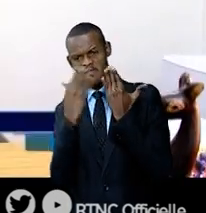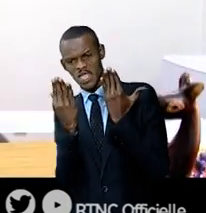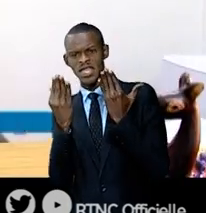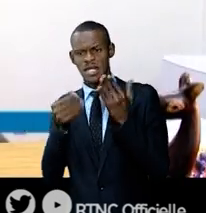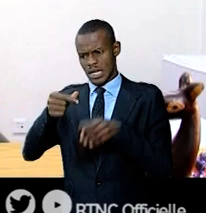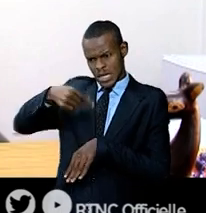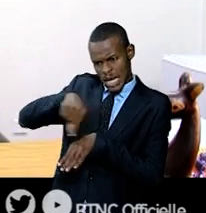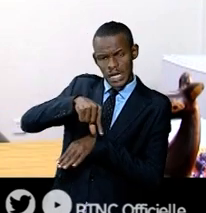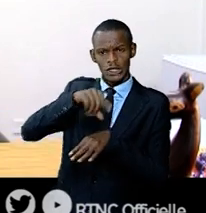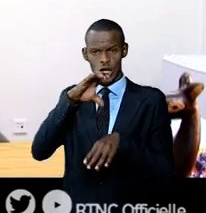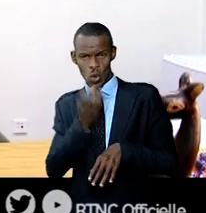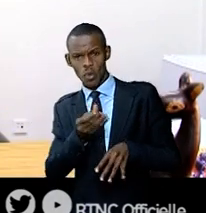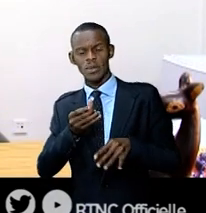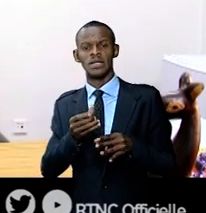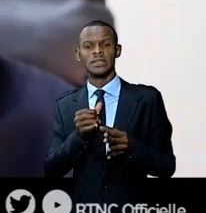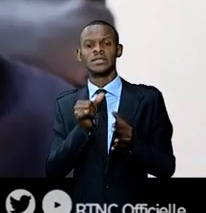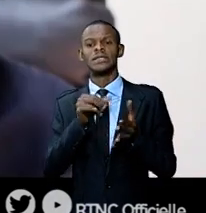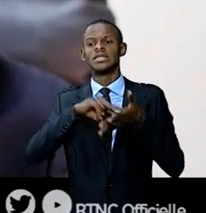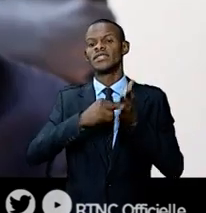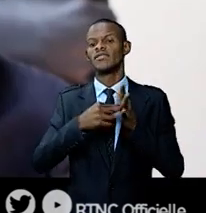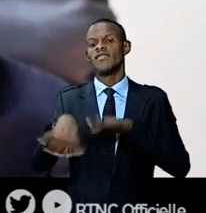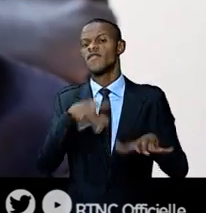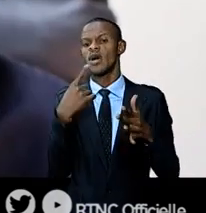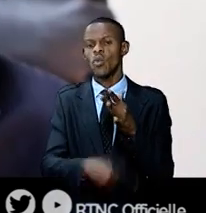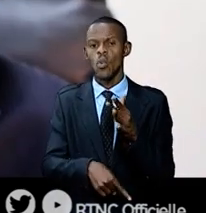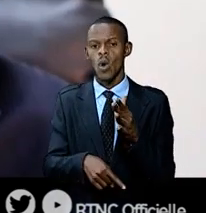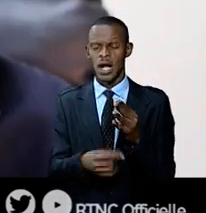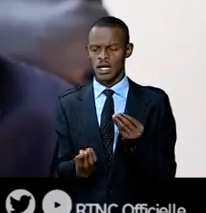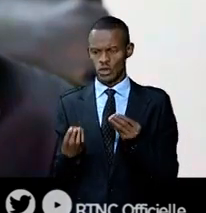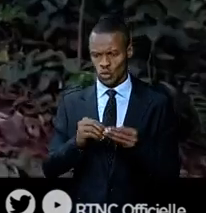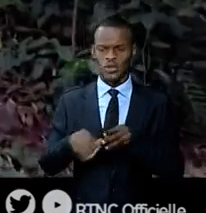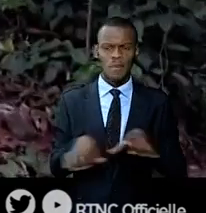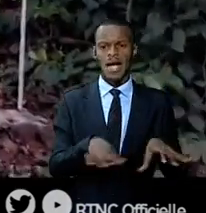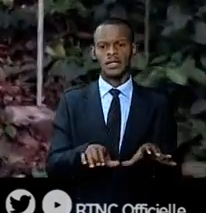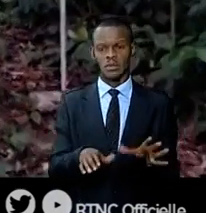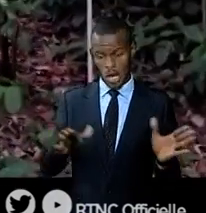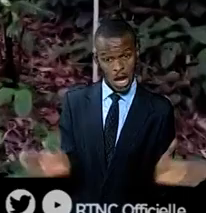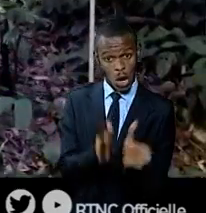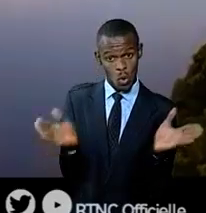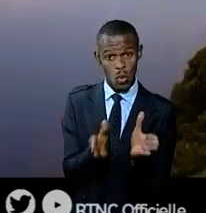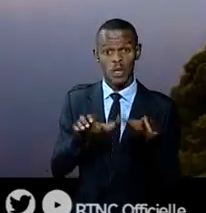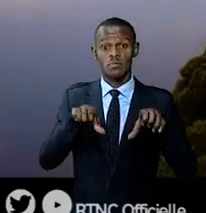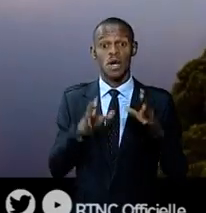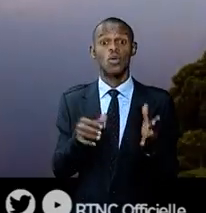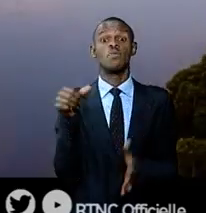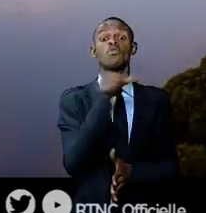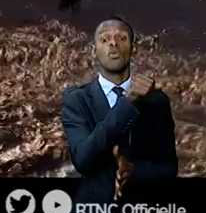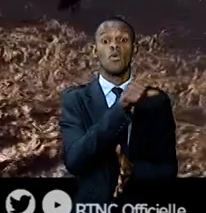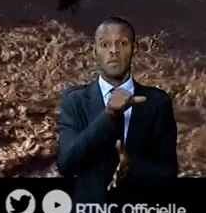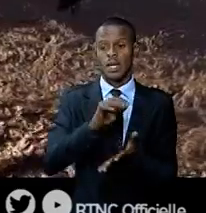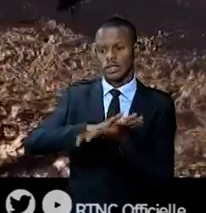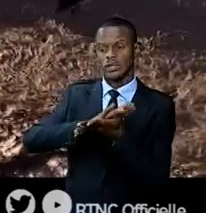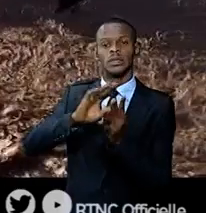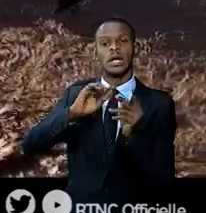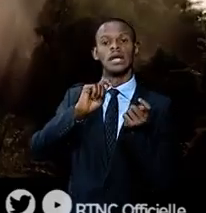mettre un accent particulier sur des actions à mener allant dans le sens d'inviter les Congolais à faire de leur pays leur première destination